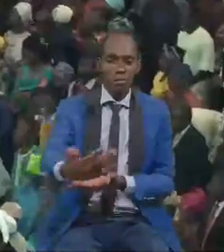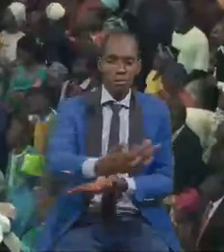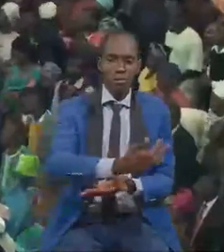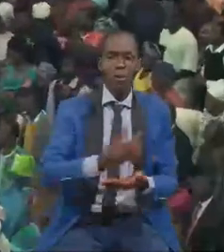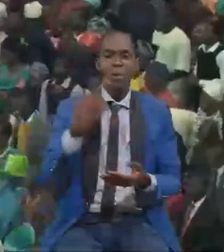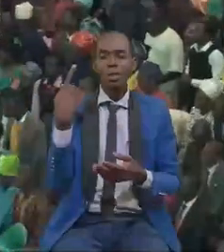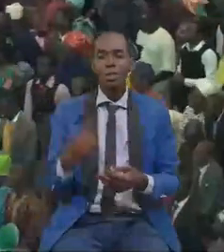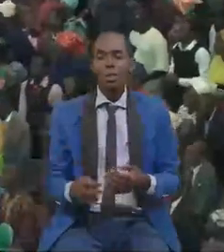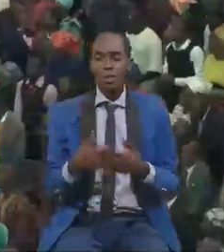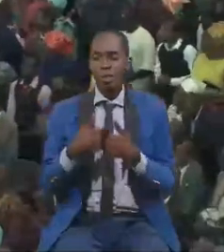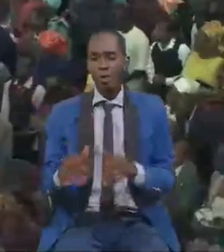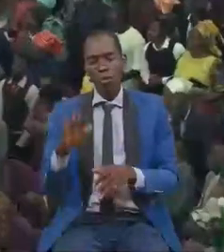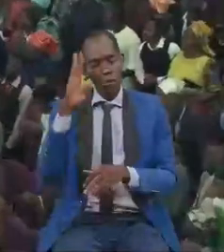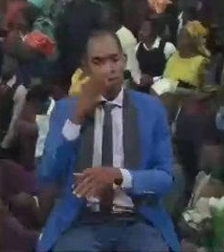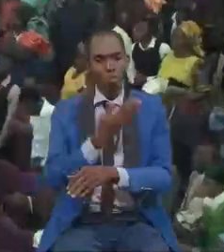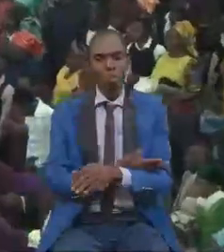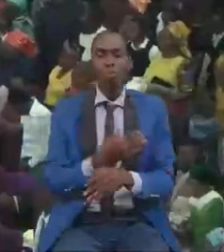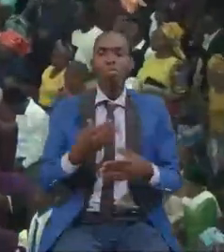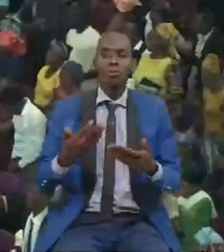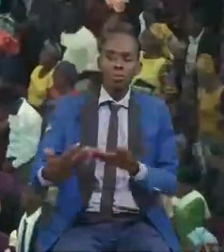Il reçoit les filles prodigues.